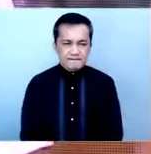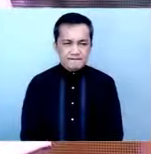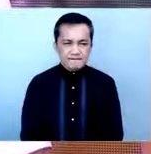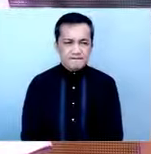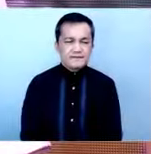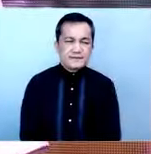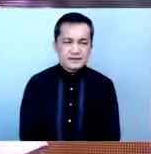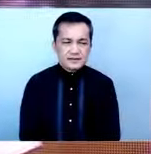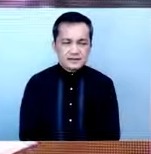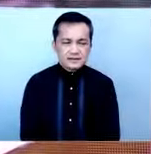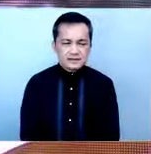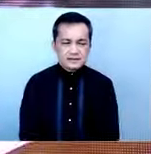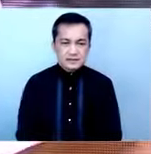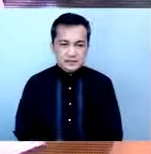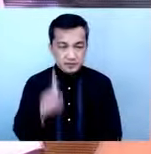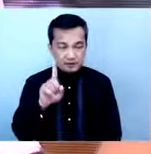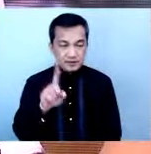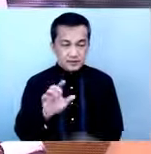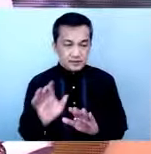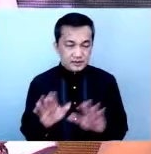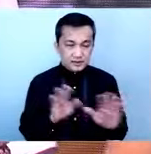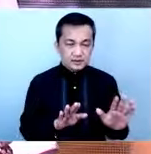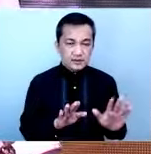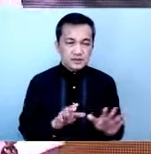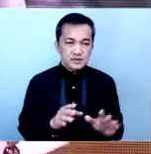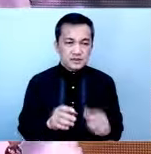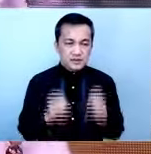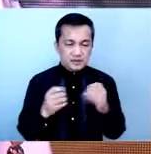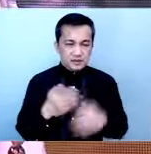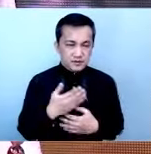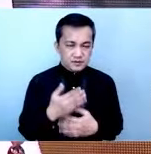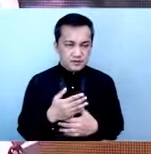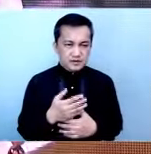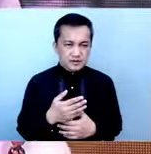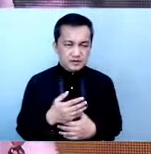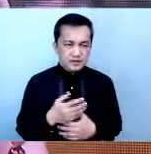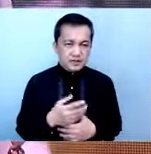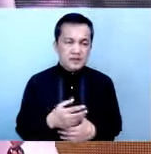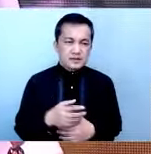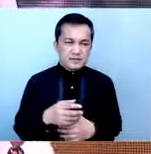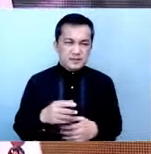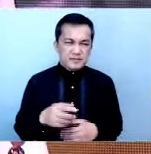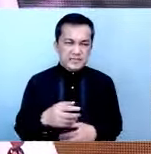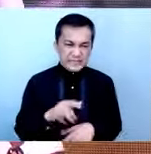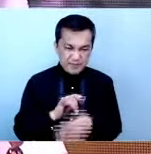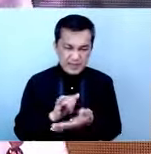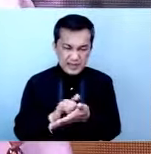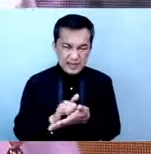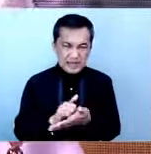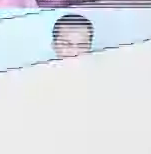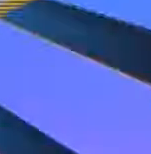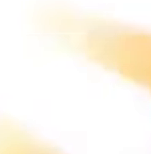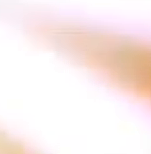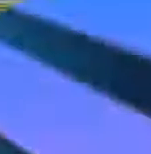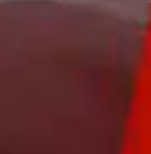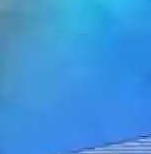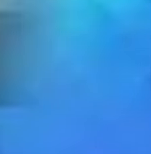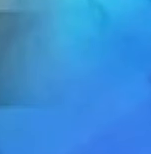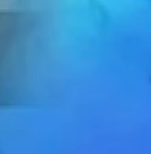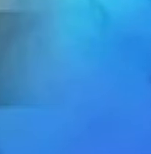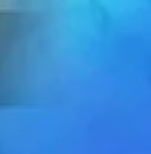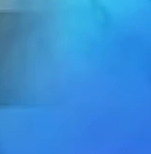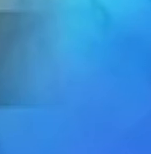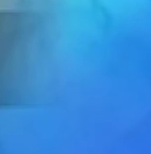Isa pa pong dapat na hinay-hinay lang sa pag-enjoy ng mga putok-batok, matataba at maaalat ng mga pagkain. Paborito ko